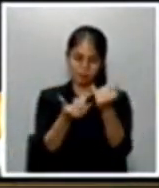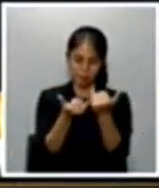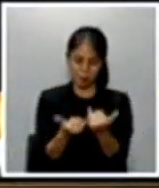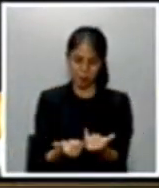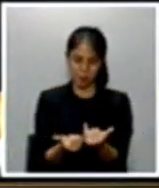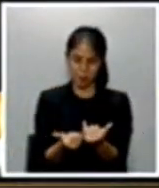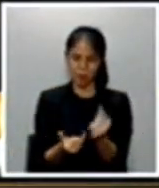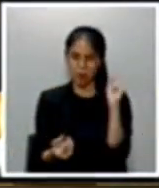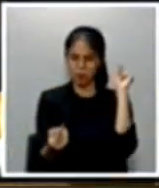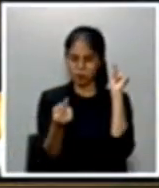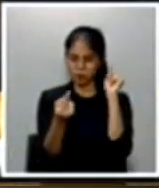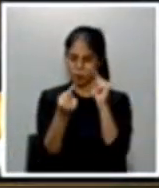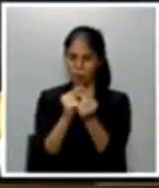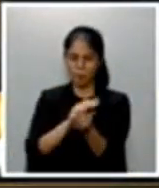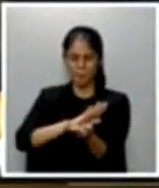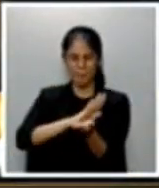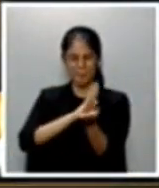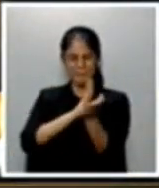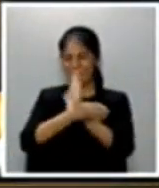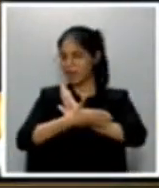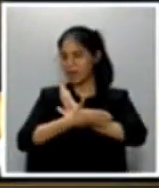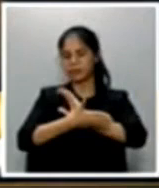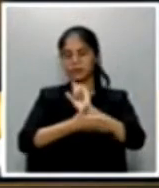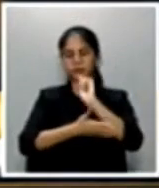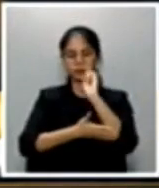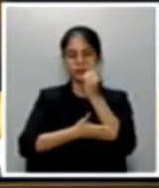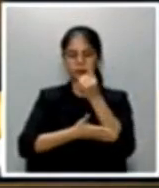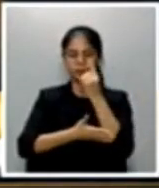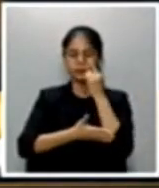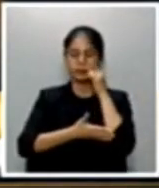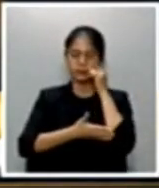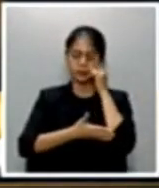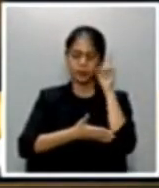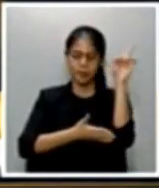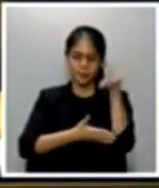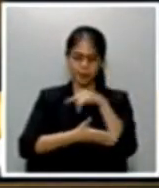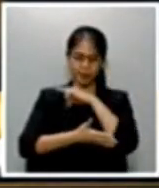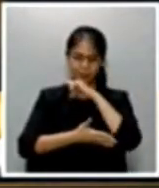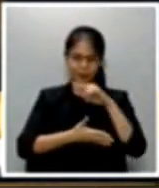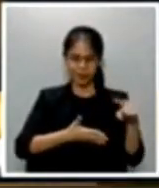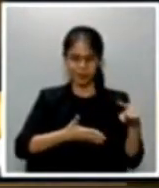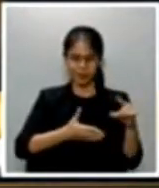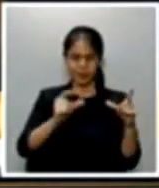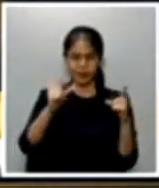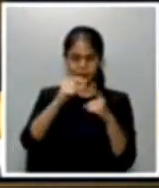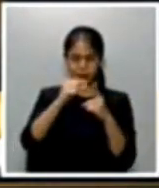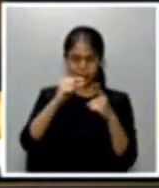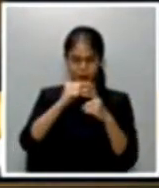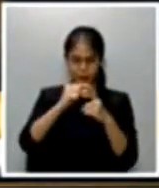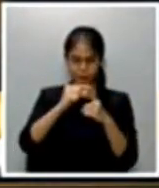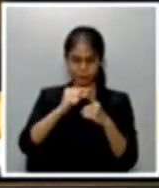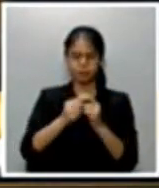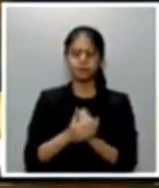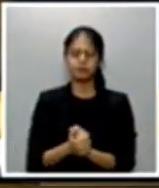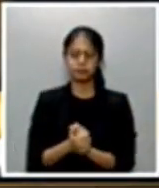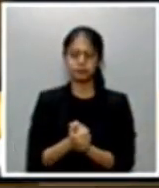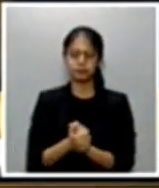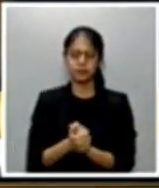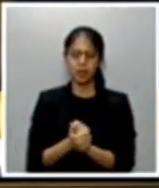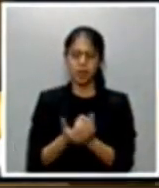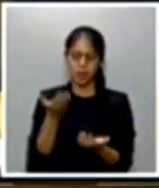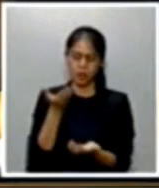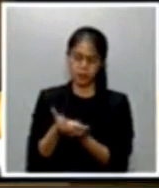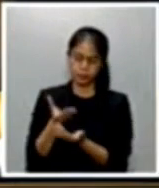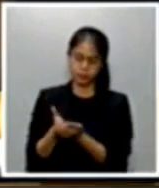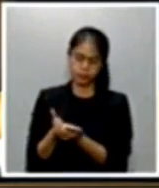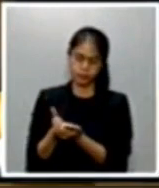จะต้องมีการยกเครื่องมหาลัยครั้งใหญ่หรือขออนุญาตใช้ภาษาอังกฤษว่า reinventing university นะครับณวันนี้เรามีการจัดงบ